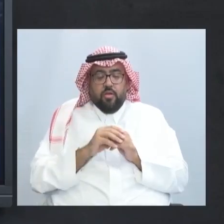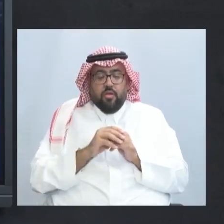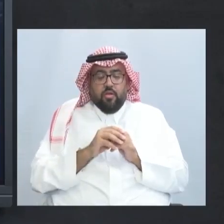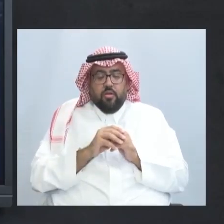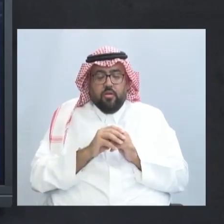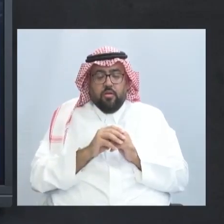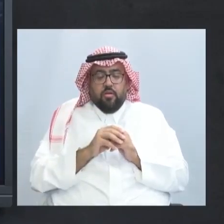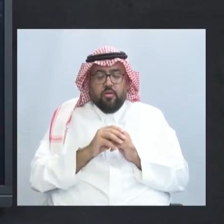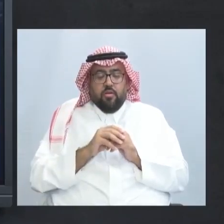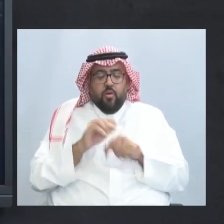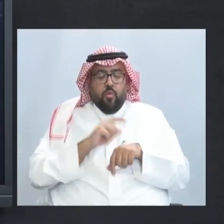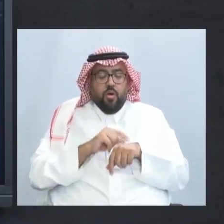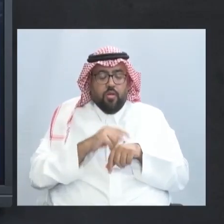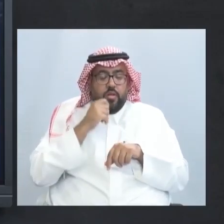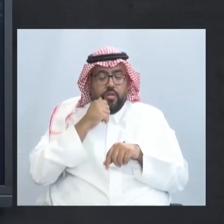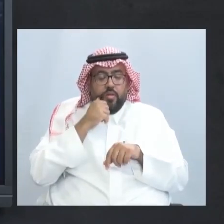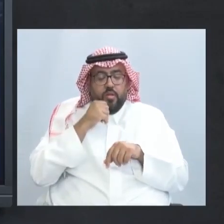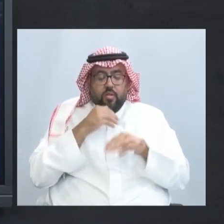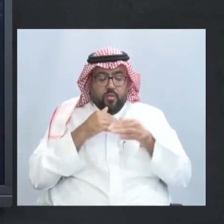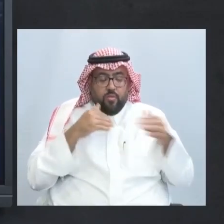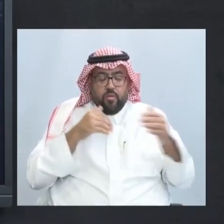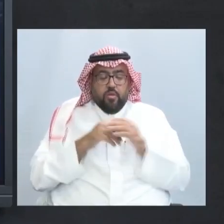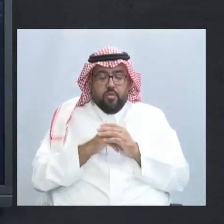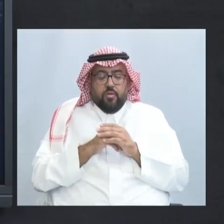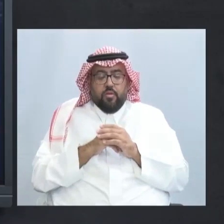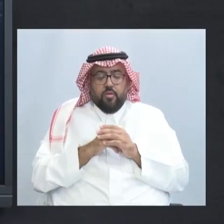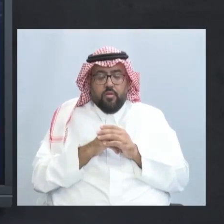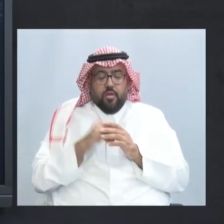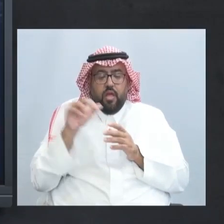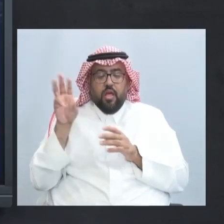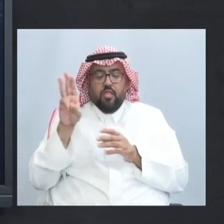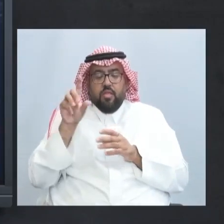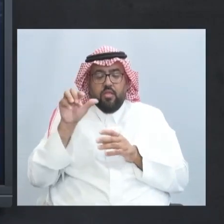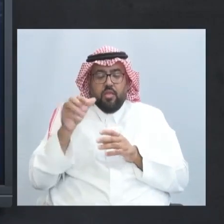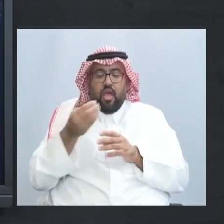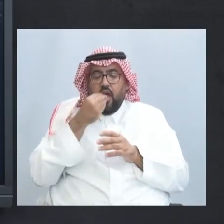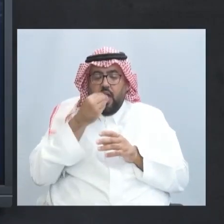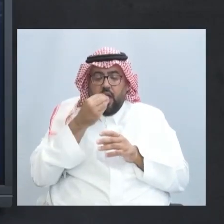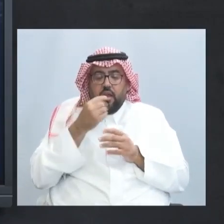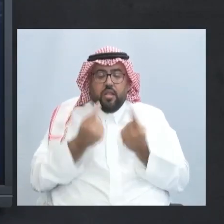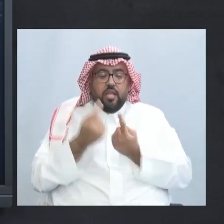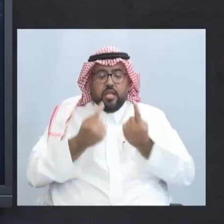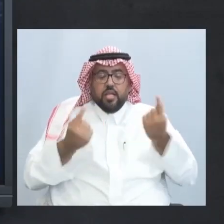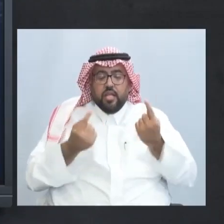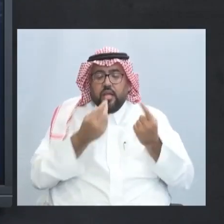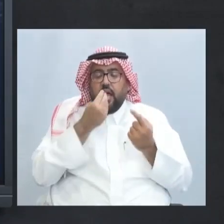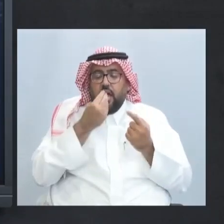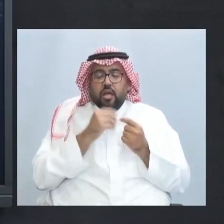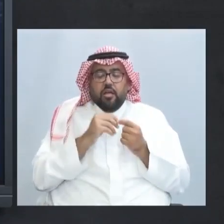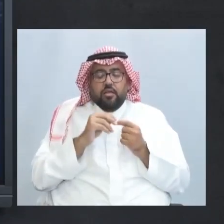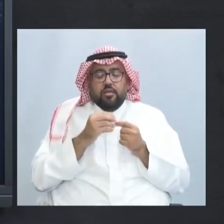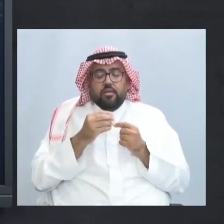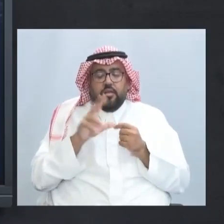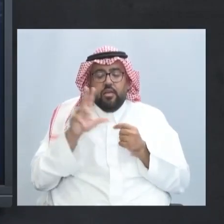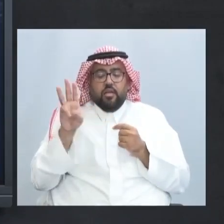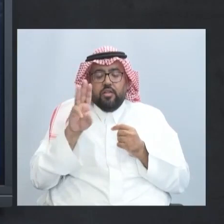الى وقت اطول في الهضم ايضا ذكرنا الثديات اكلات الاعشاب والتي قسمناها الى اكلات